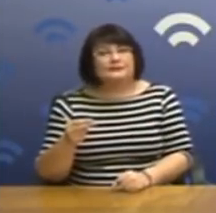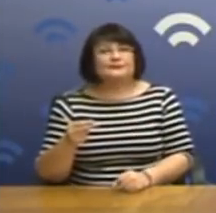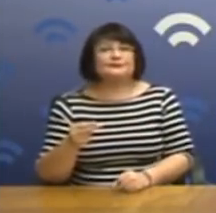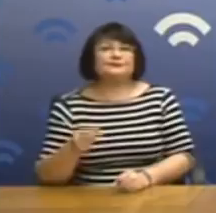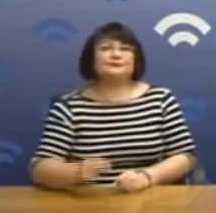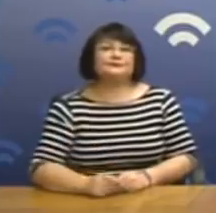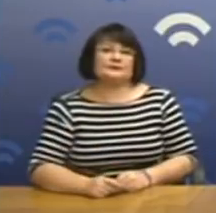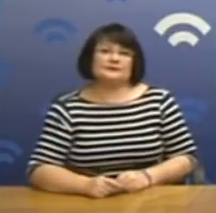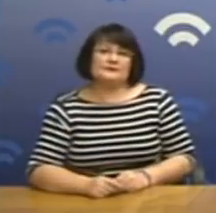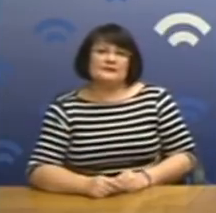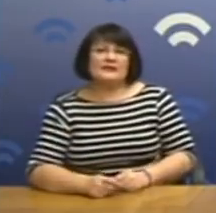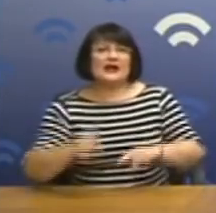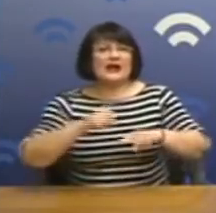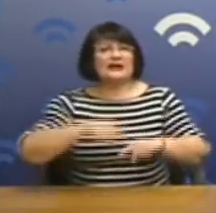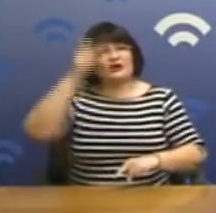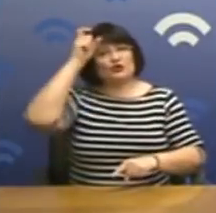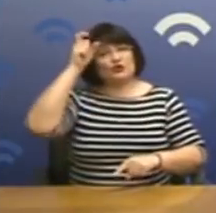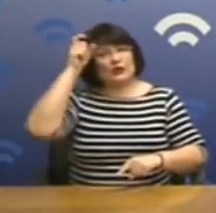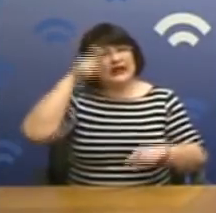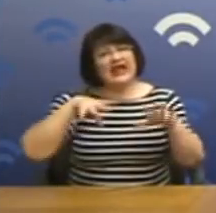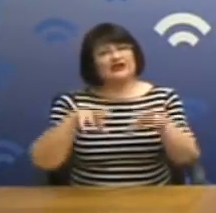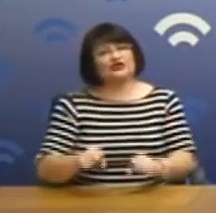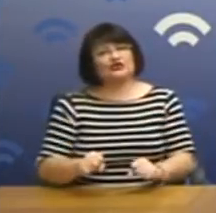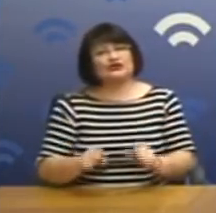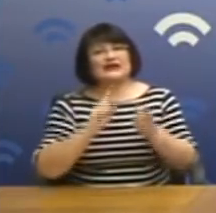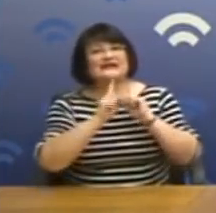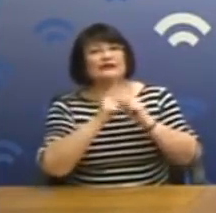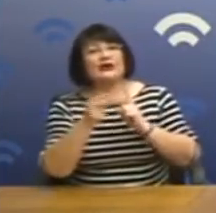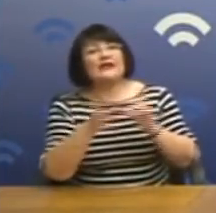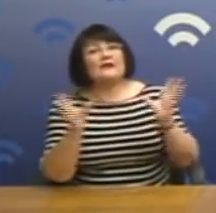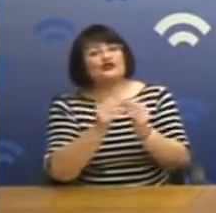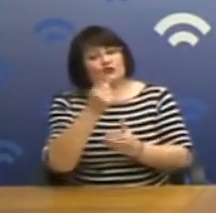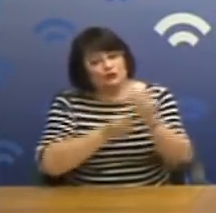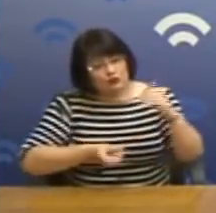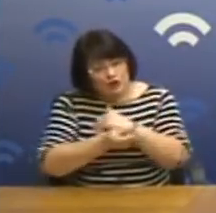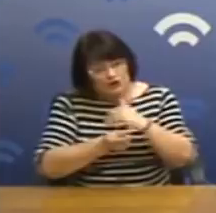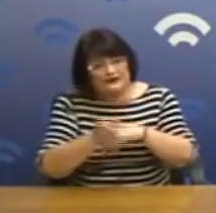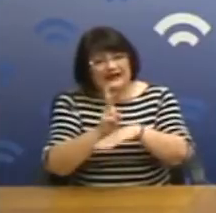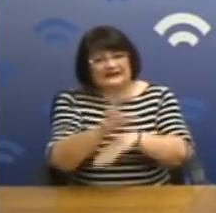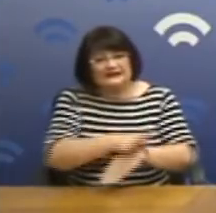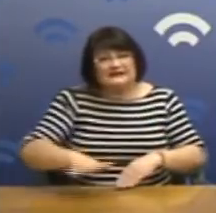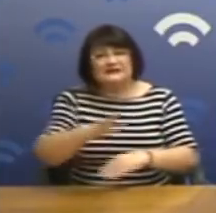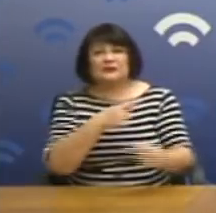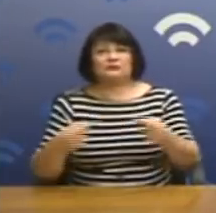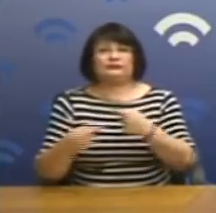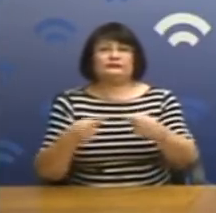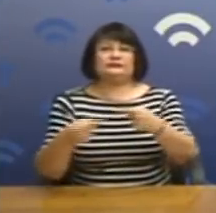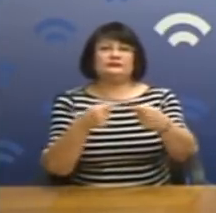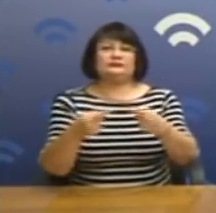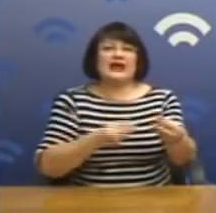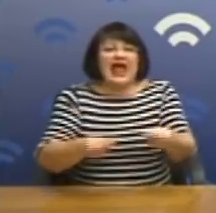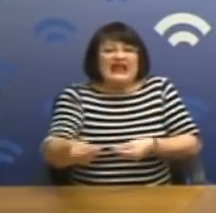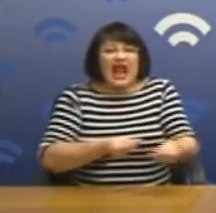ελληνικής άρχουσας τάξης. Συμφωνία που εμπλέκει το προσφυγικό στις γεωπολιτικές αντιπαραθέσεις και τα